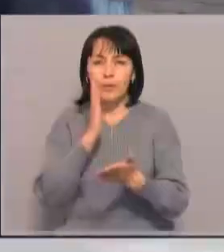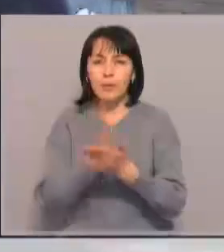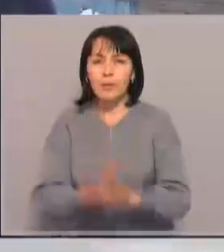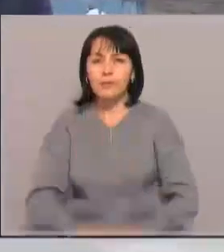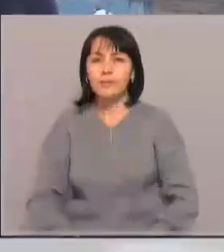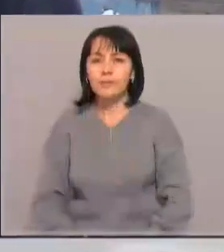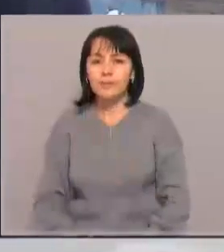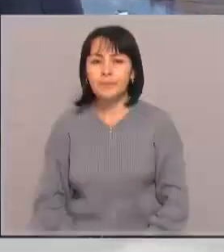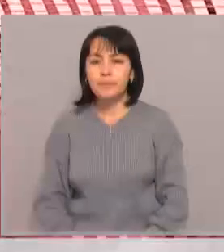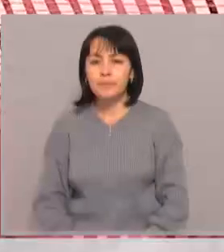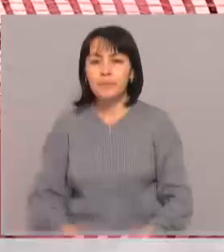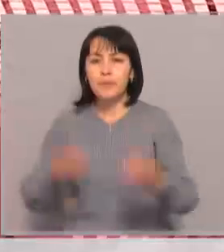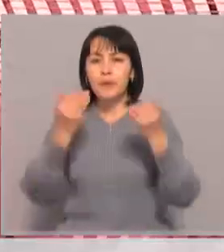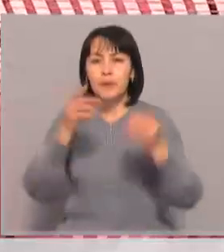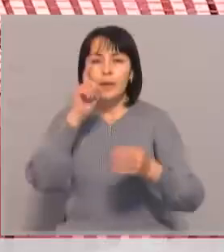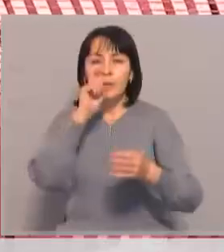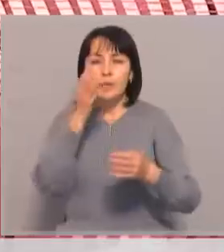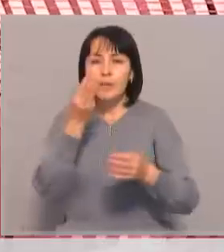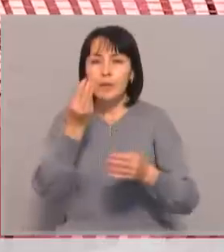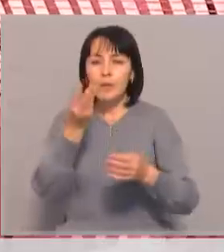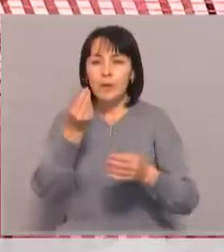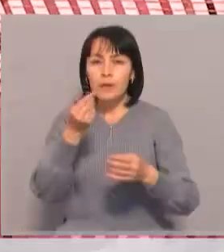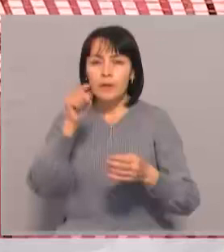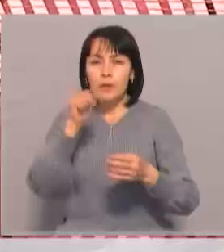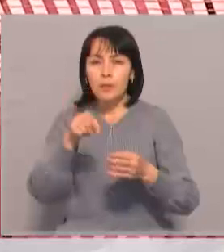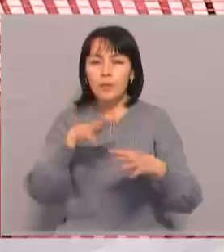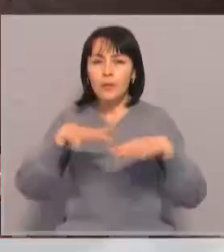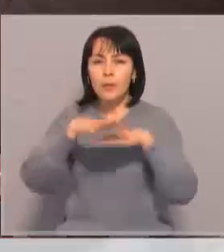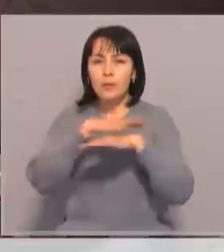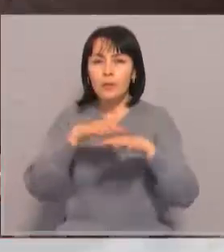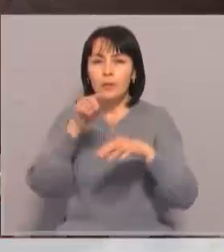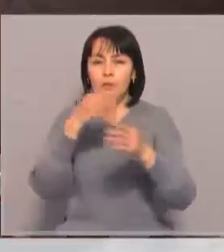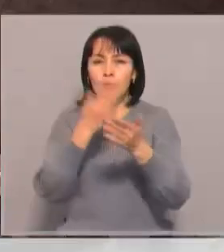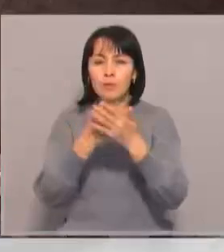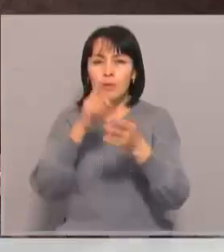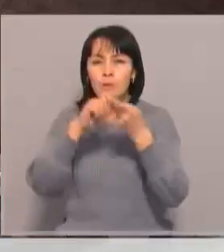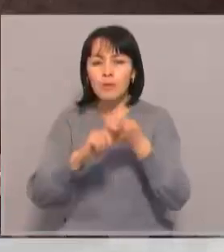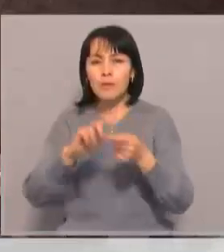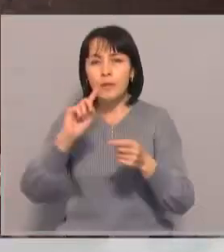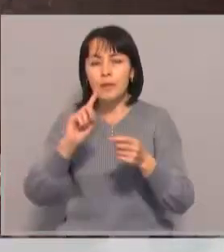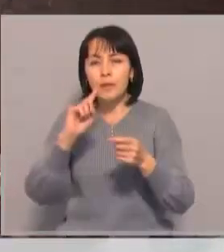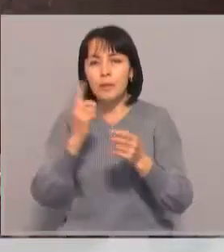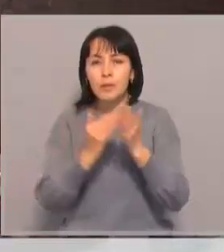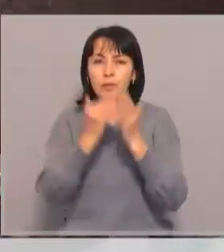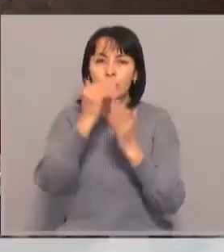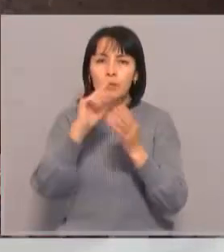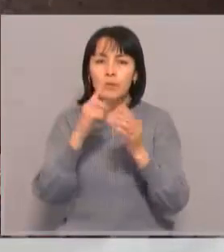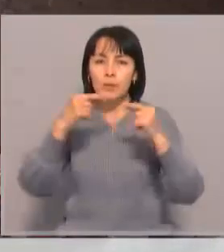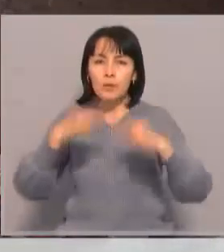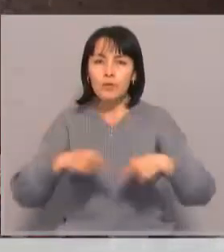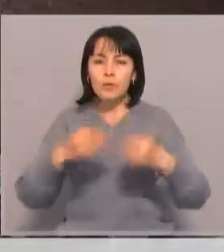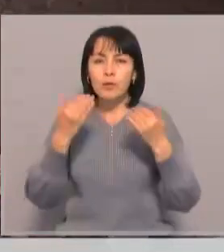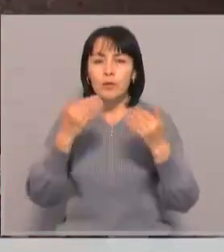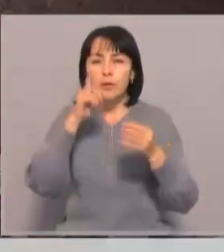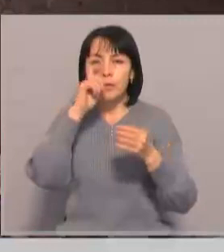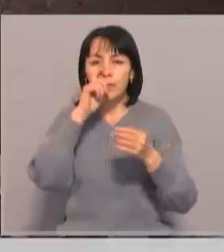жеткілікті, тұрақты. Енді пияздың бағасы бұл нарық болғаннан кейін өз сұранысқа байланысты бірде көтеріледі, бірде түседі.